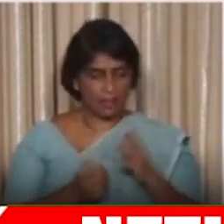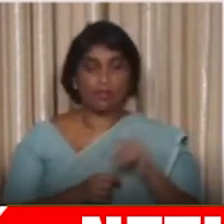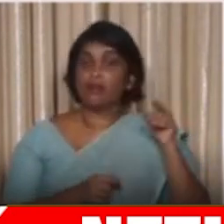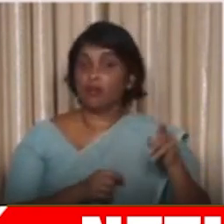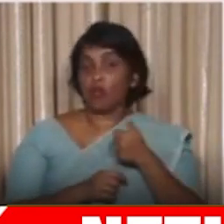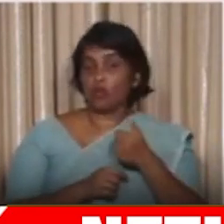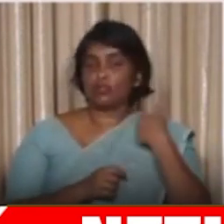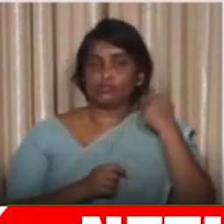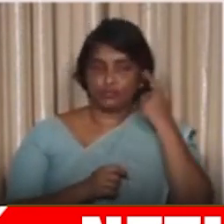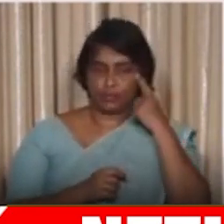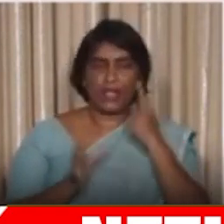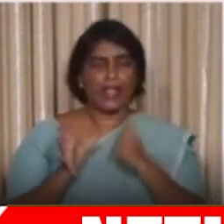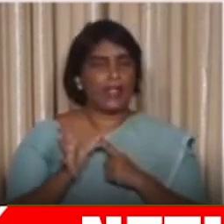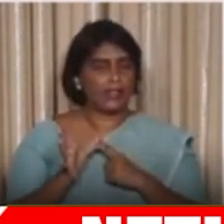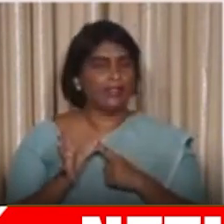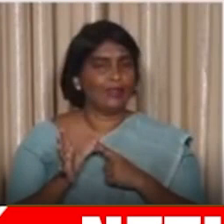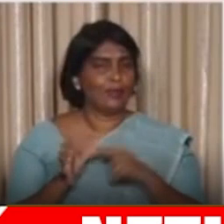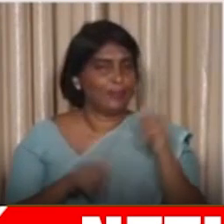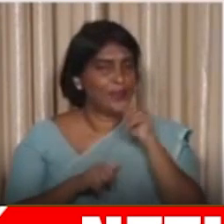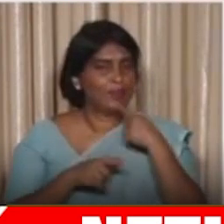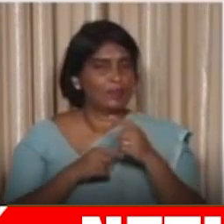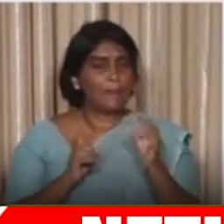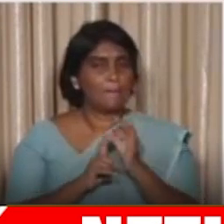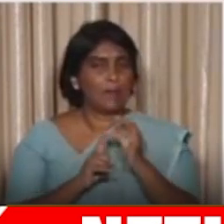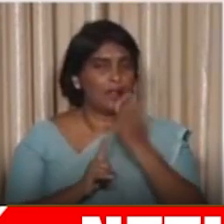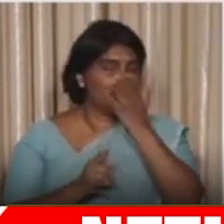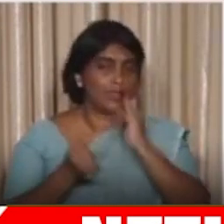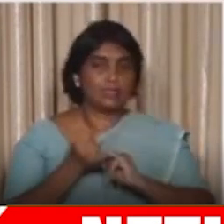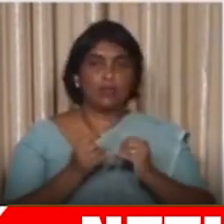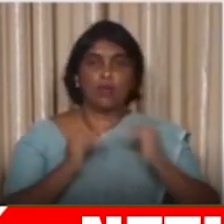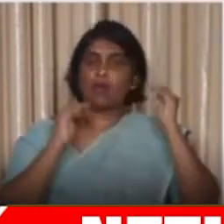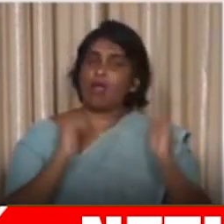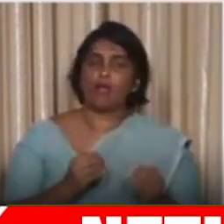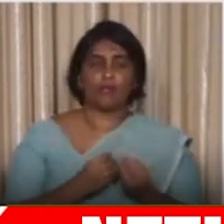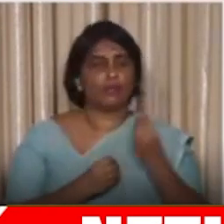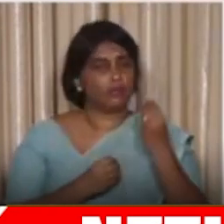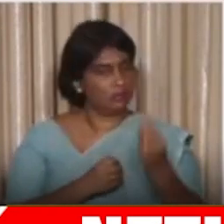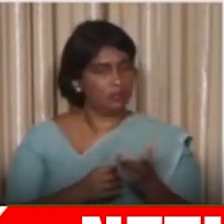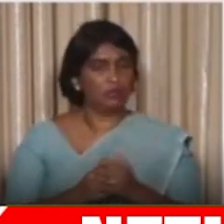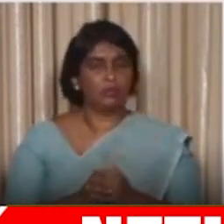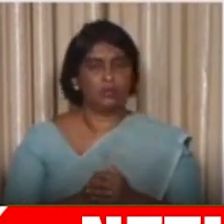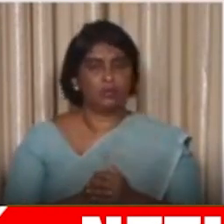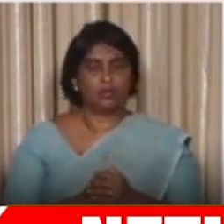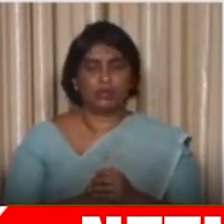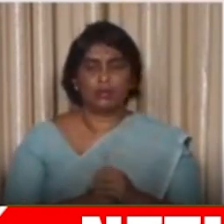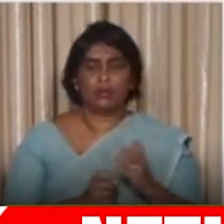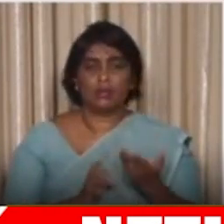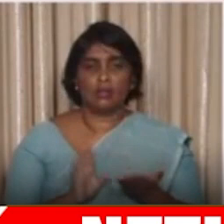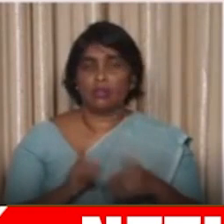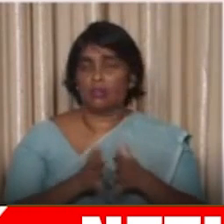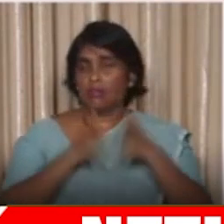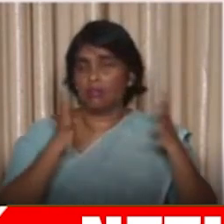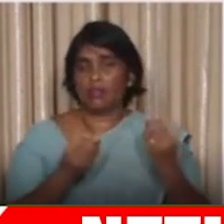ඒක හොඳටම දන්නවනේ දැන් එතනෝල් පැල්ලත්තයි සෙවනගලයි කියන අඩුවෙන් දෙන්න. පැල්ලත්තයි සෙවනගලයි වැඩි වෙලා